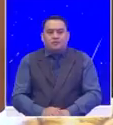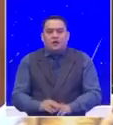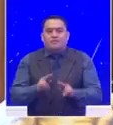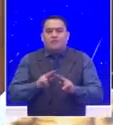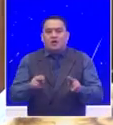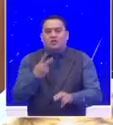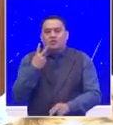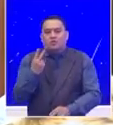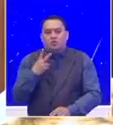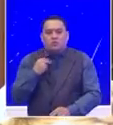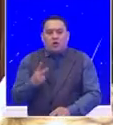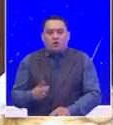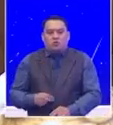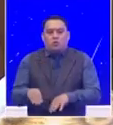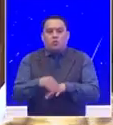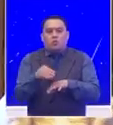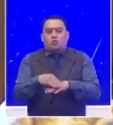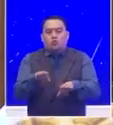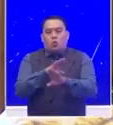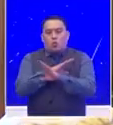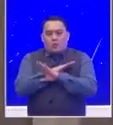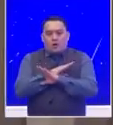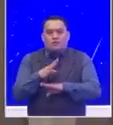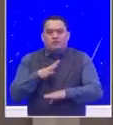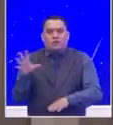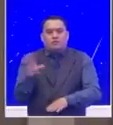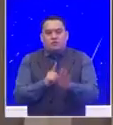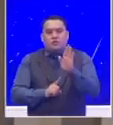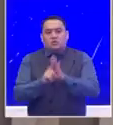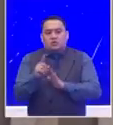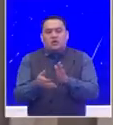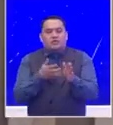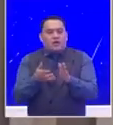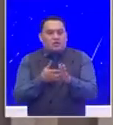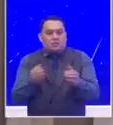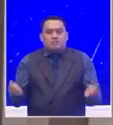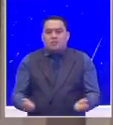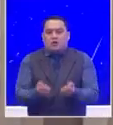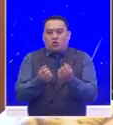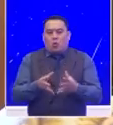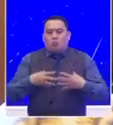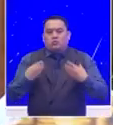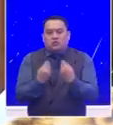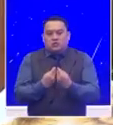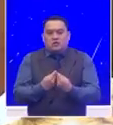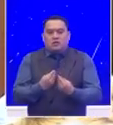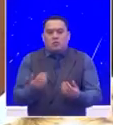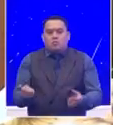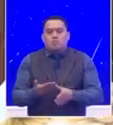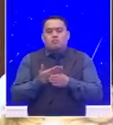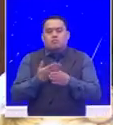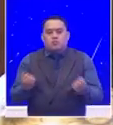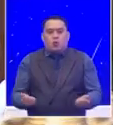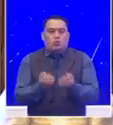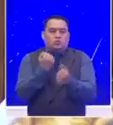Воспитывать двух дочерей нелегко, так как муж погиб. Особенно, когда во всем мире начался кризис. И вот такая поддержка от общества дает незначительную помощь в материальном